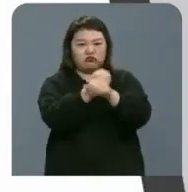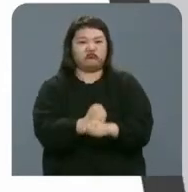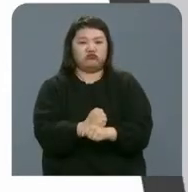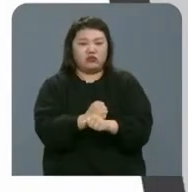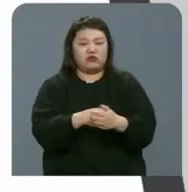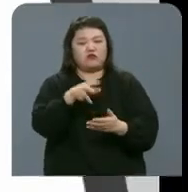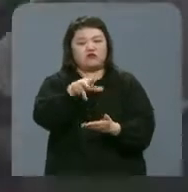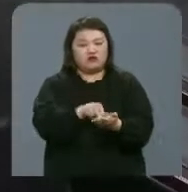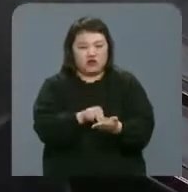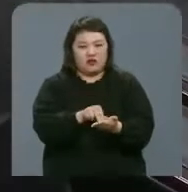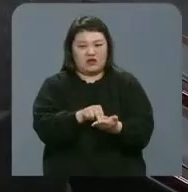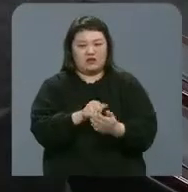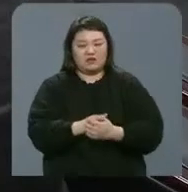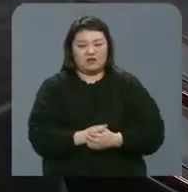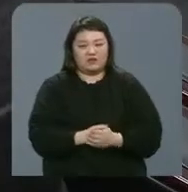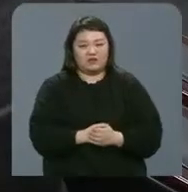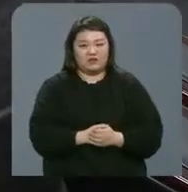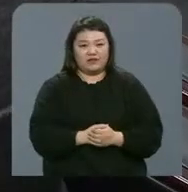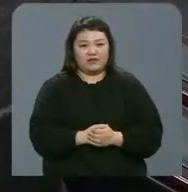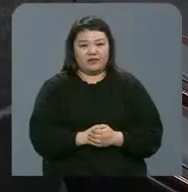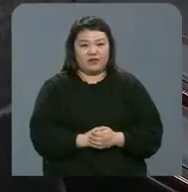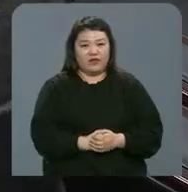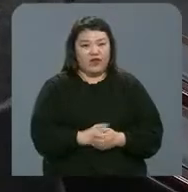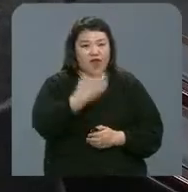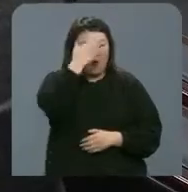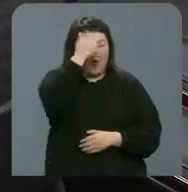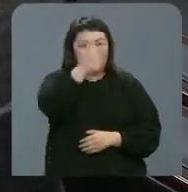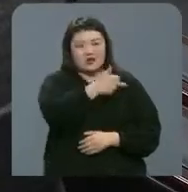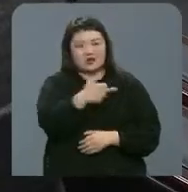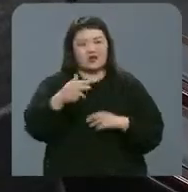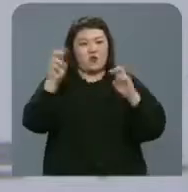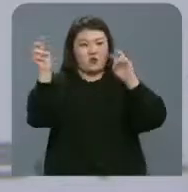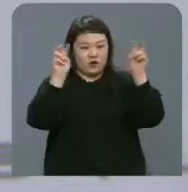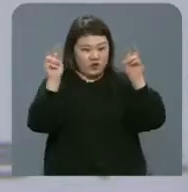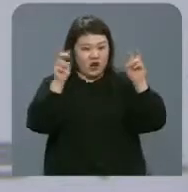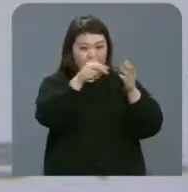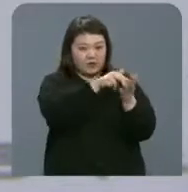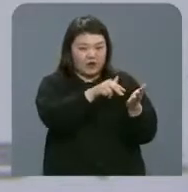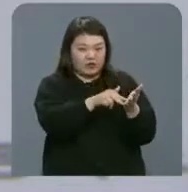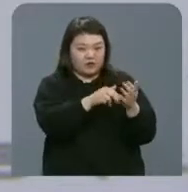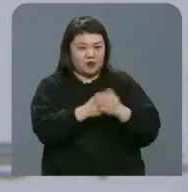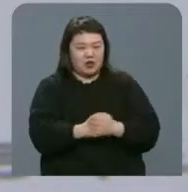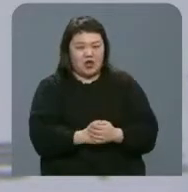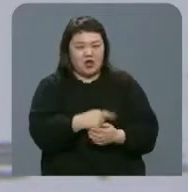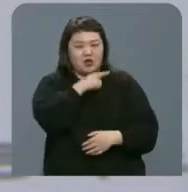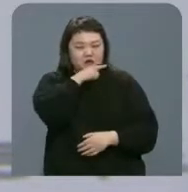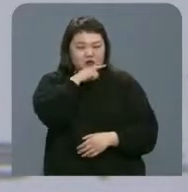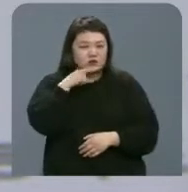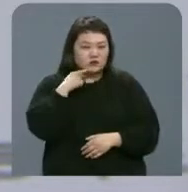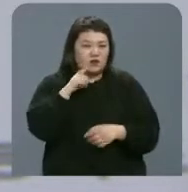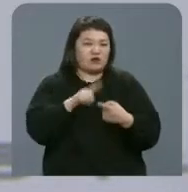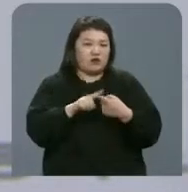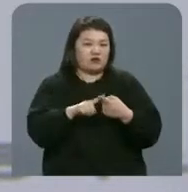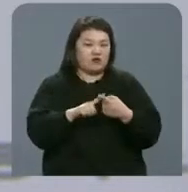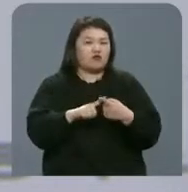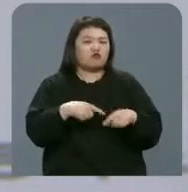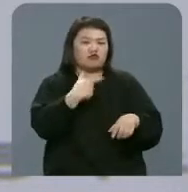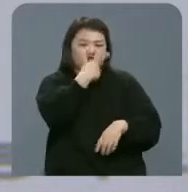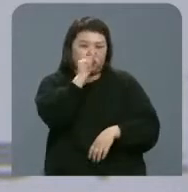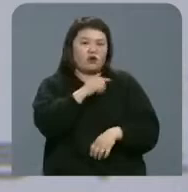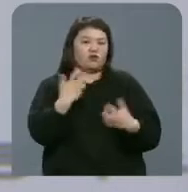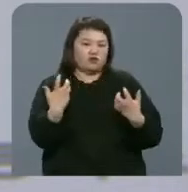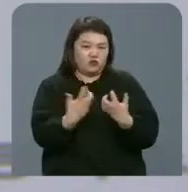꼽습니다 그러면서 원청인 대형 물류 업체가 일정부분 손실을 보전해야 한다고 주장합니다